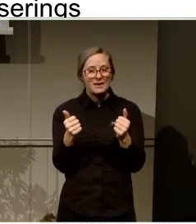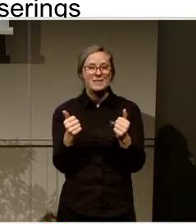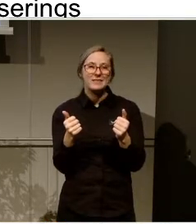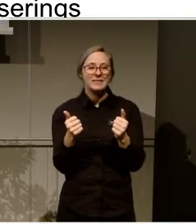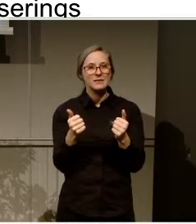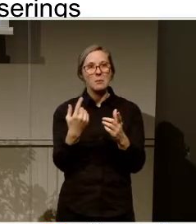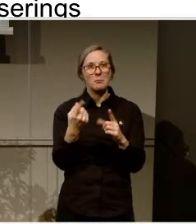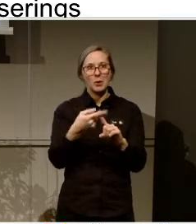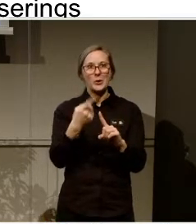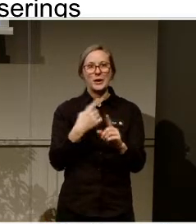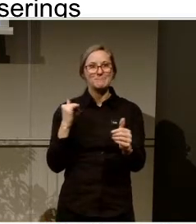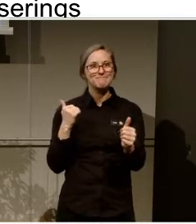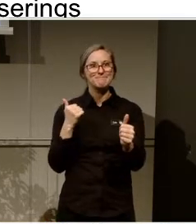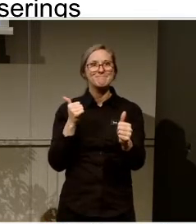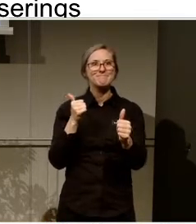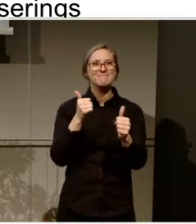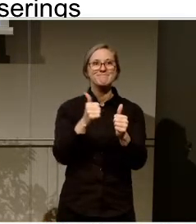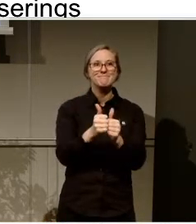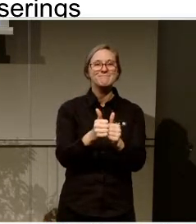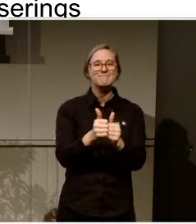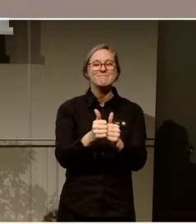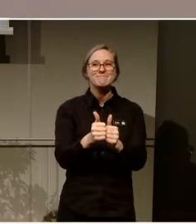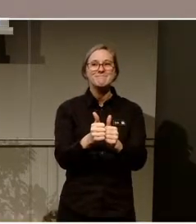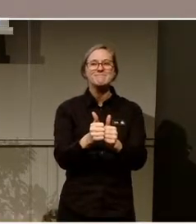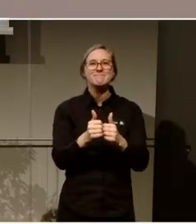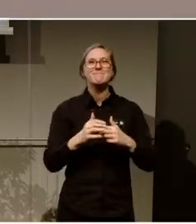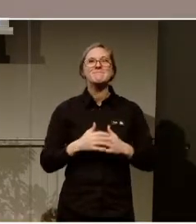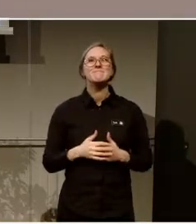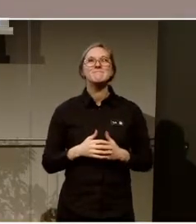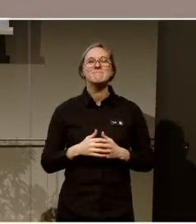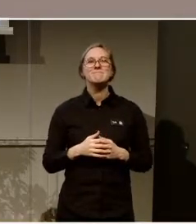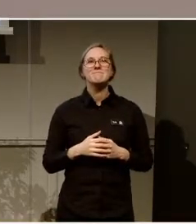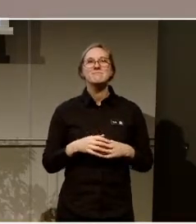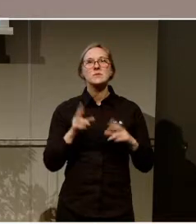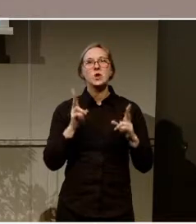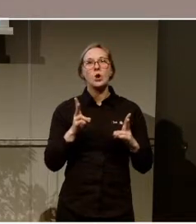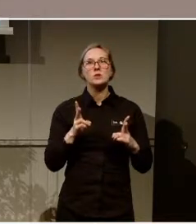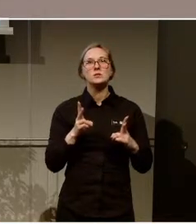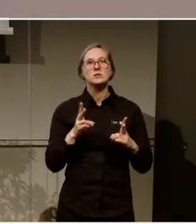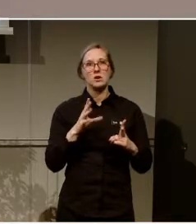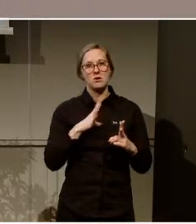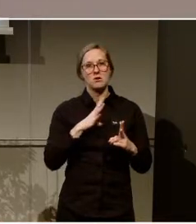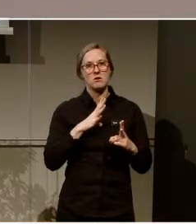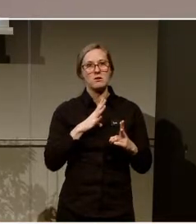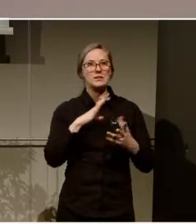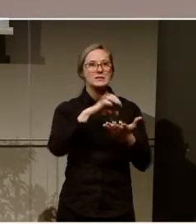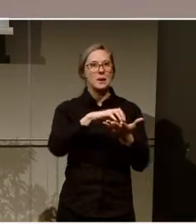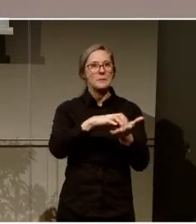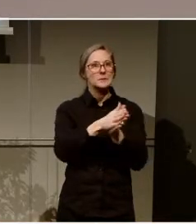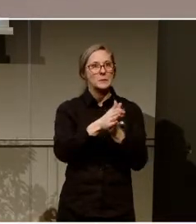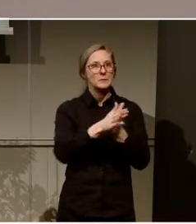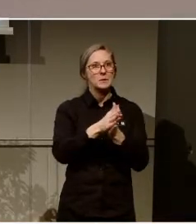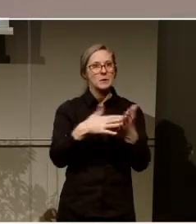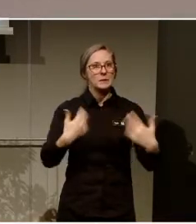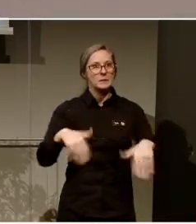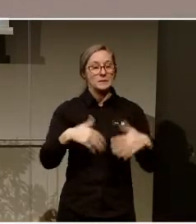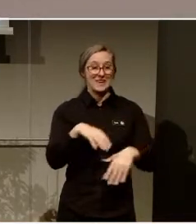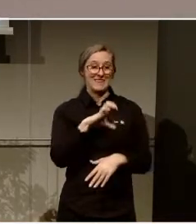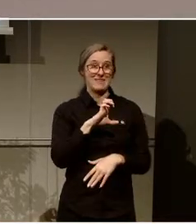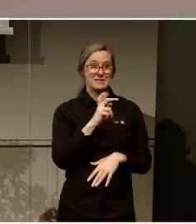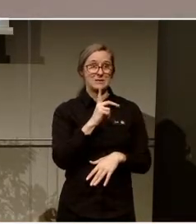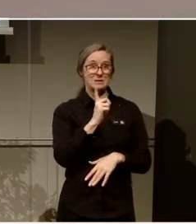finns internationellt. Vi kan också säga att vi står inför stora samhällsutmaningar. SKL lyfter bland